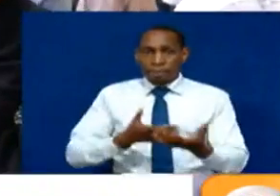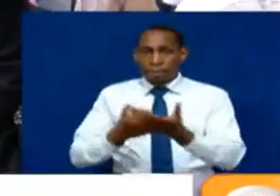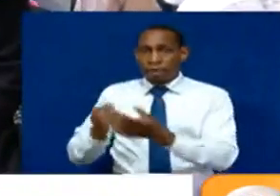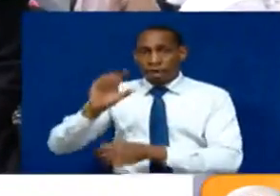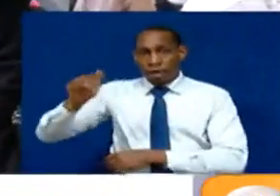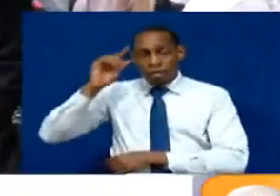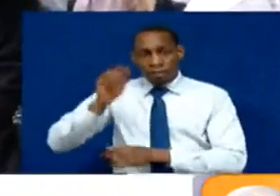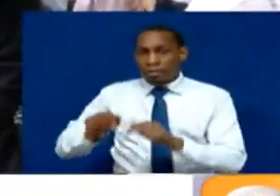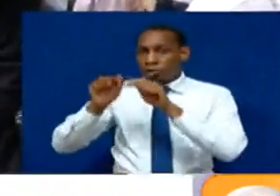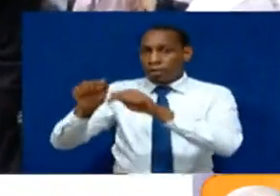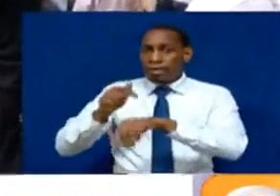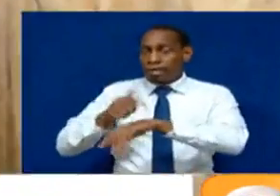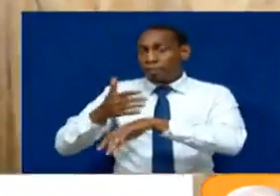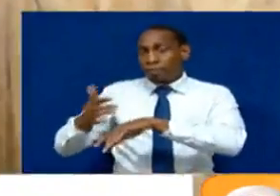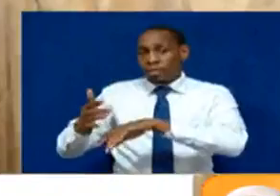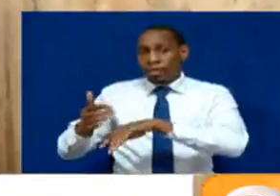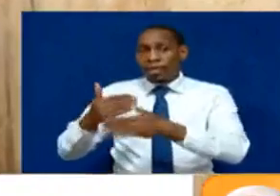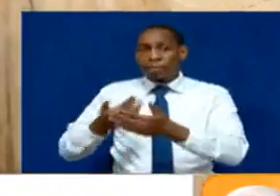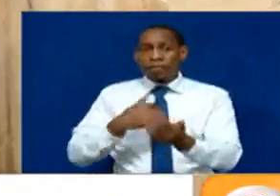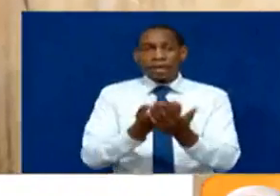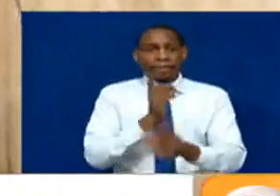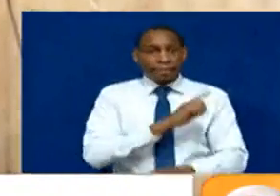wanalaumiwa kwa kufika wakiwa wamechelewa.